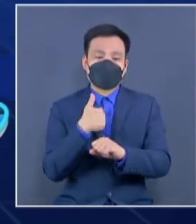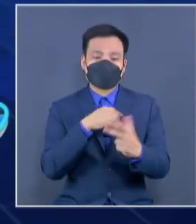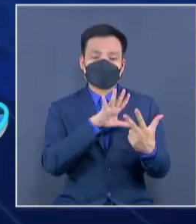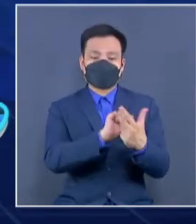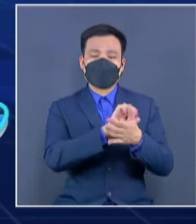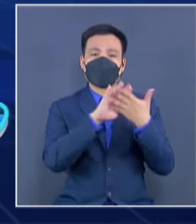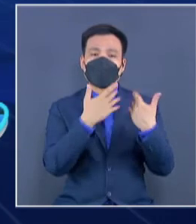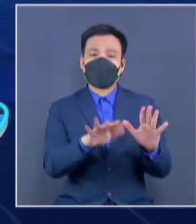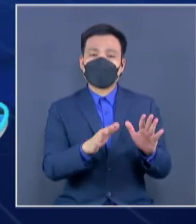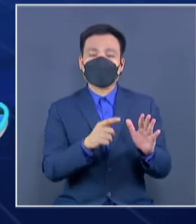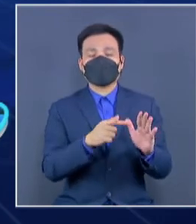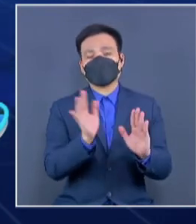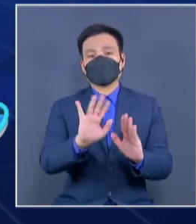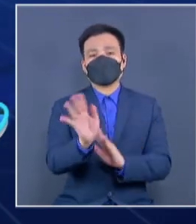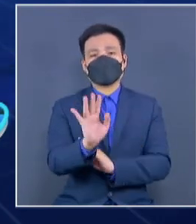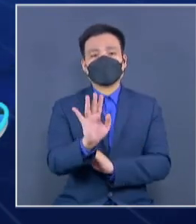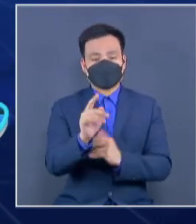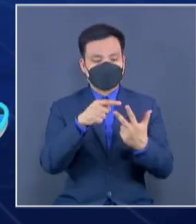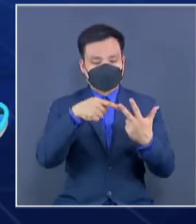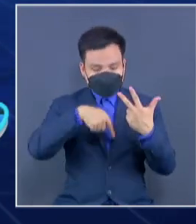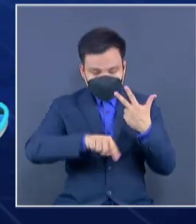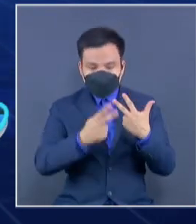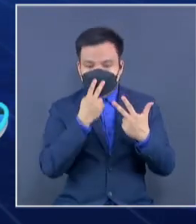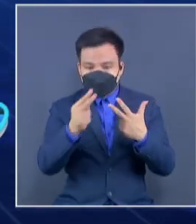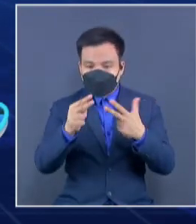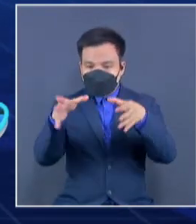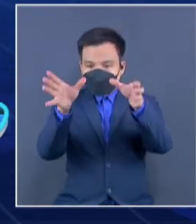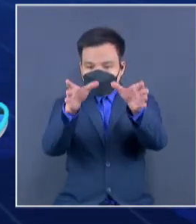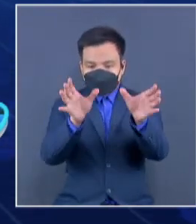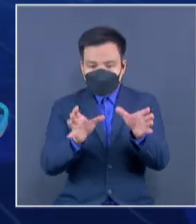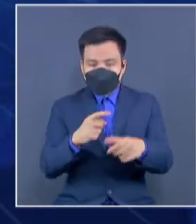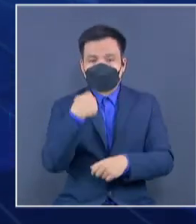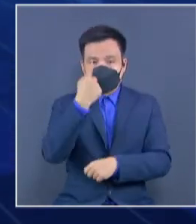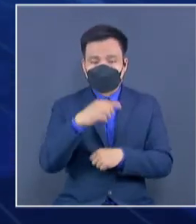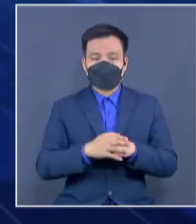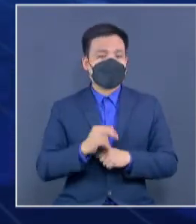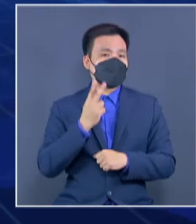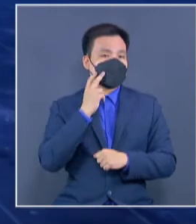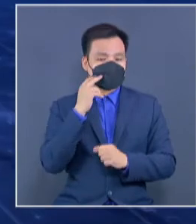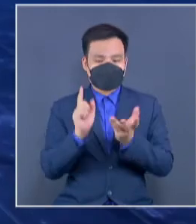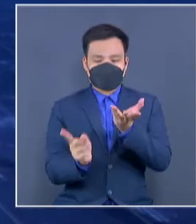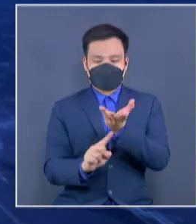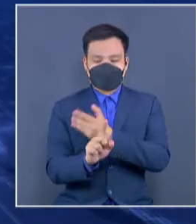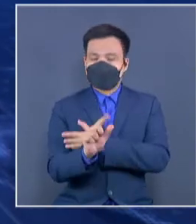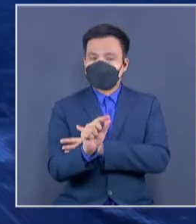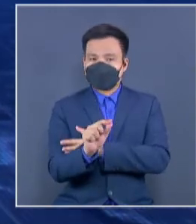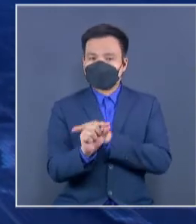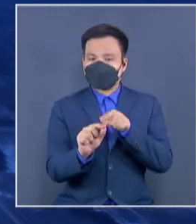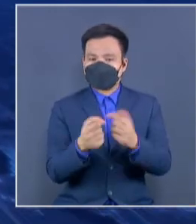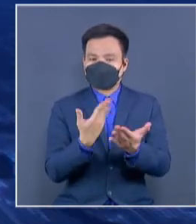คนนี้แล้วจบถูกไหมฮะนั่นก็คือการขยายผลไปยังเครือข่ายเพราะว่าไอซ์20กิโลกรัมกับมูลค่า20ล้านบา